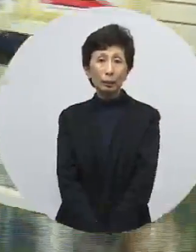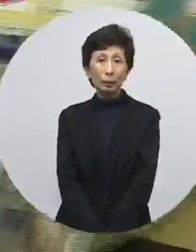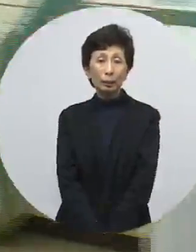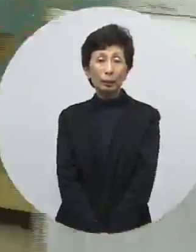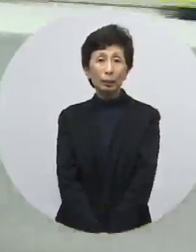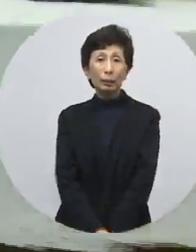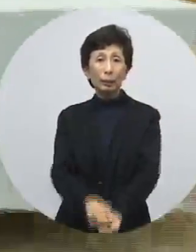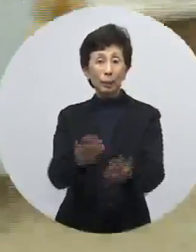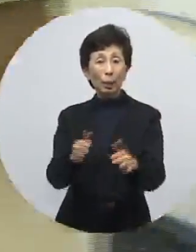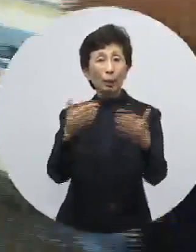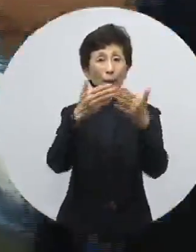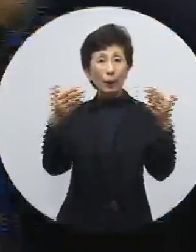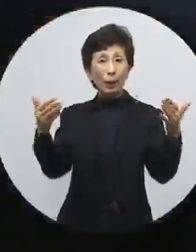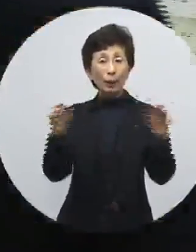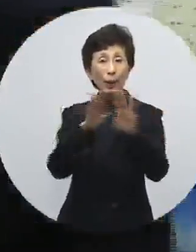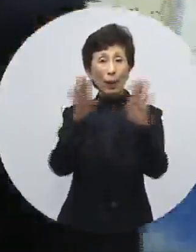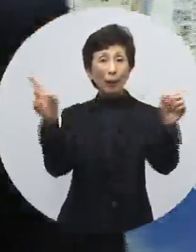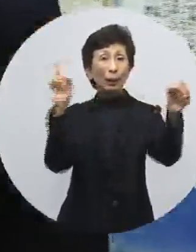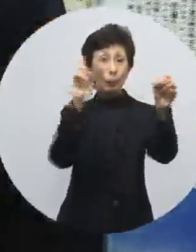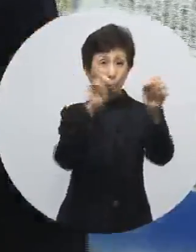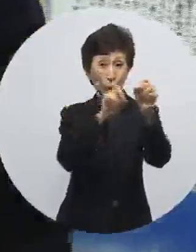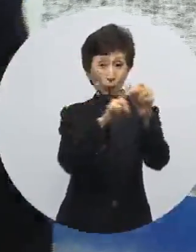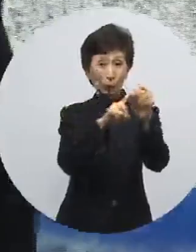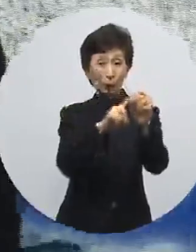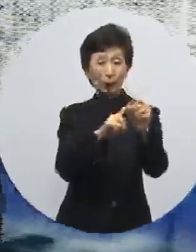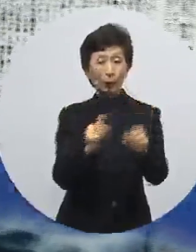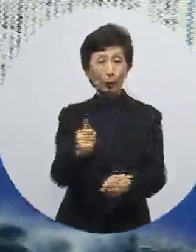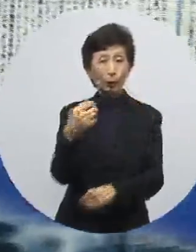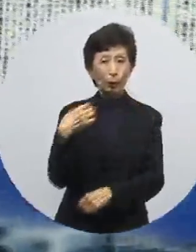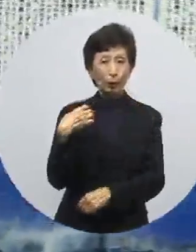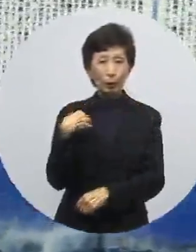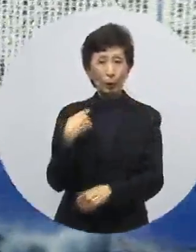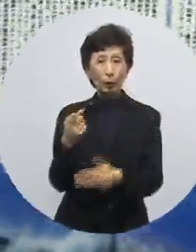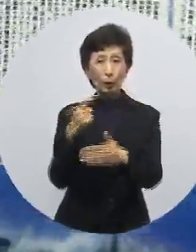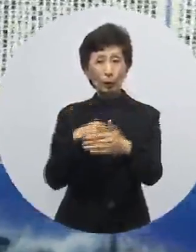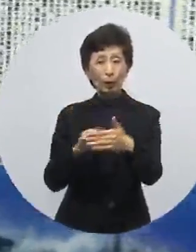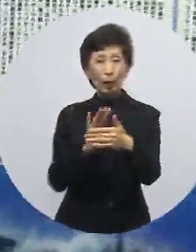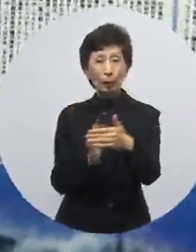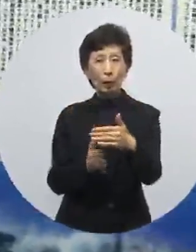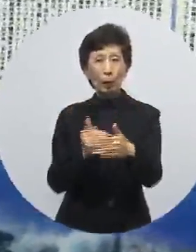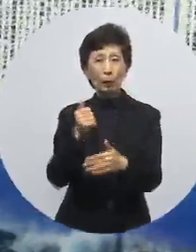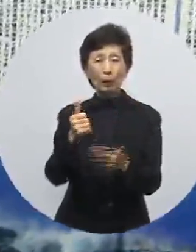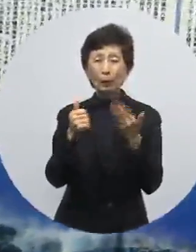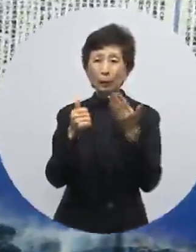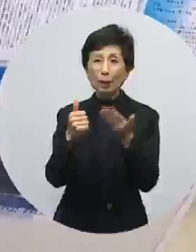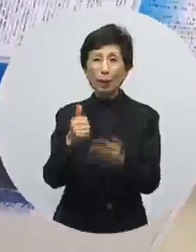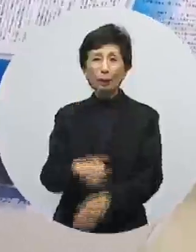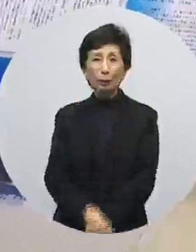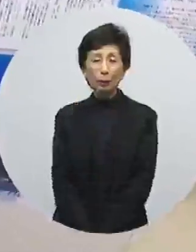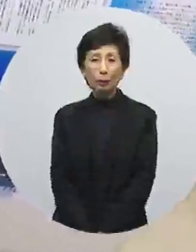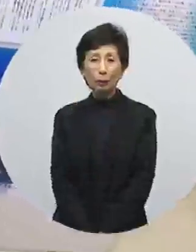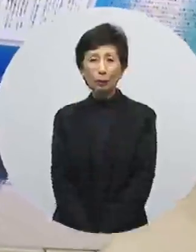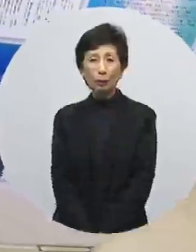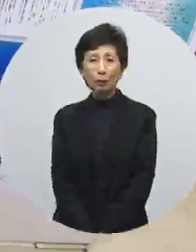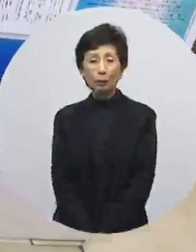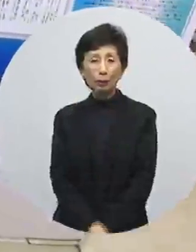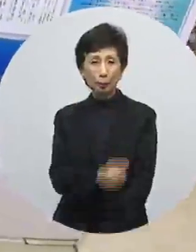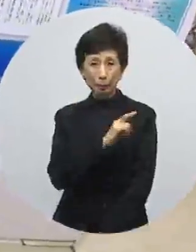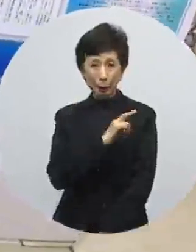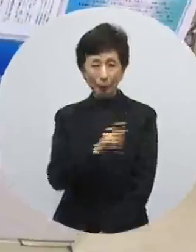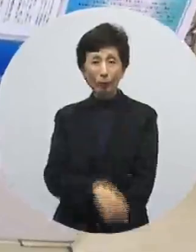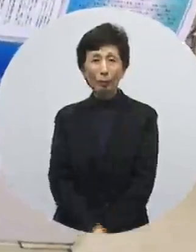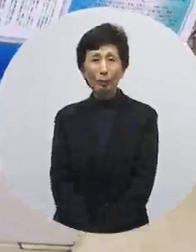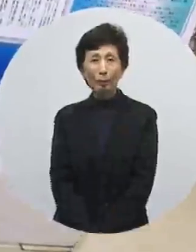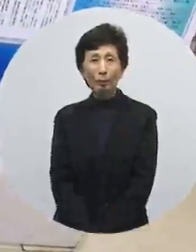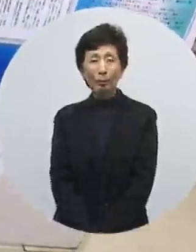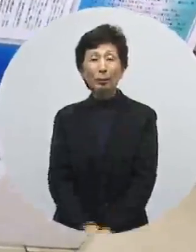今回の展示の開催目的について、主催者である内藤さんにお話を伺いました。 まずですね、今回の